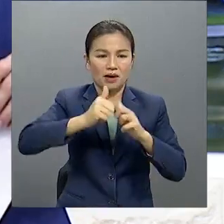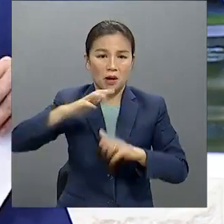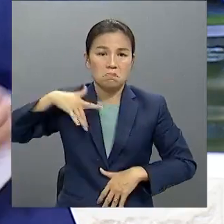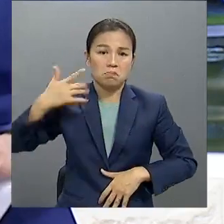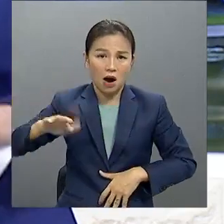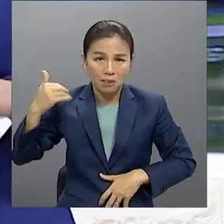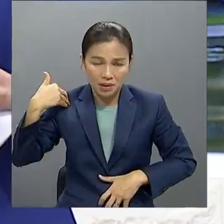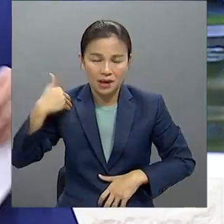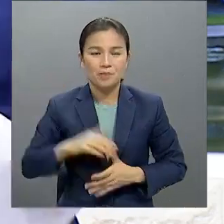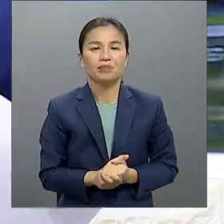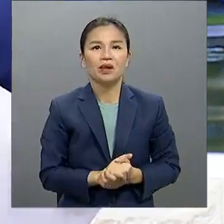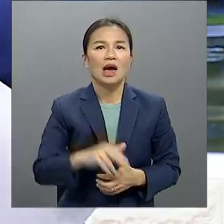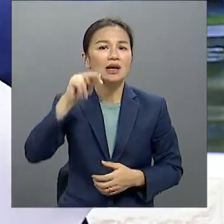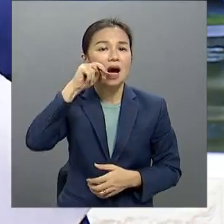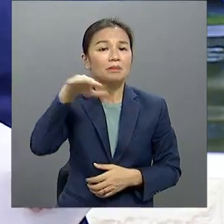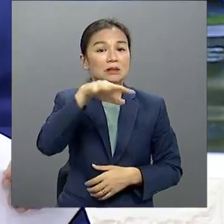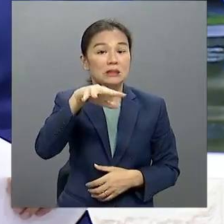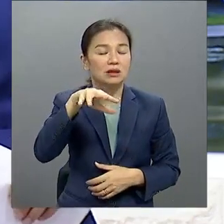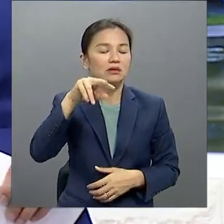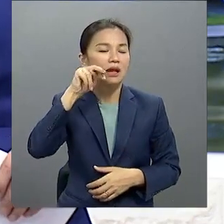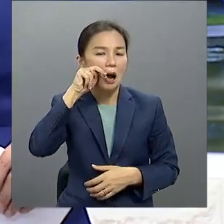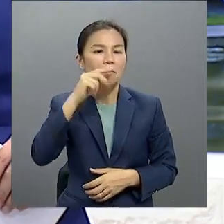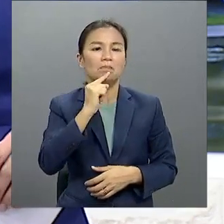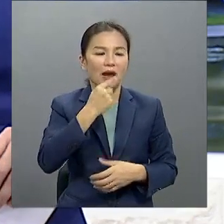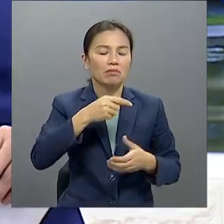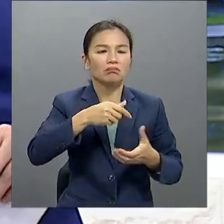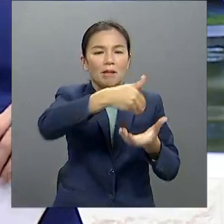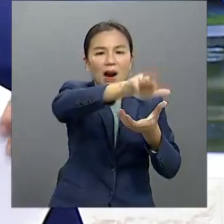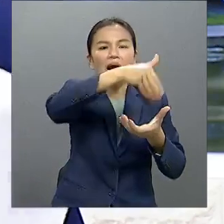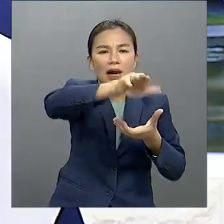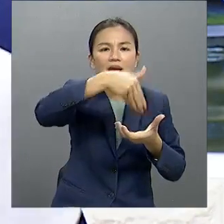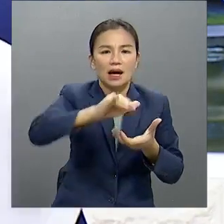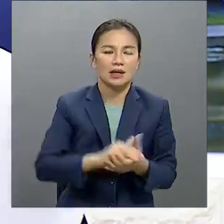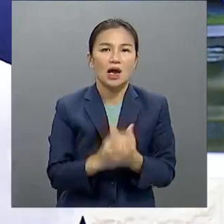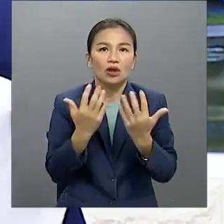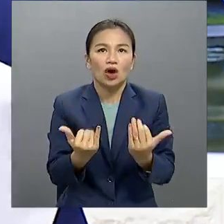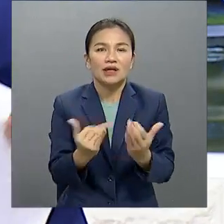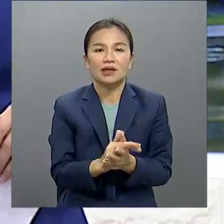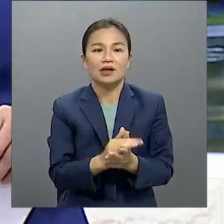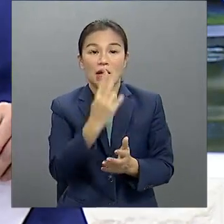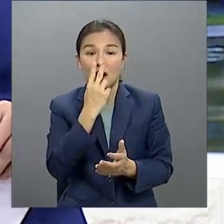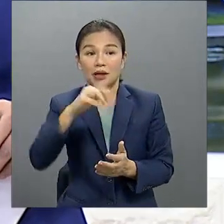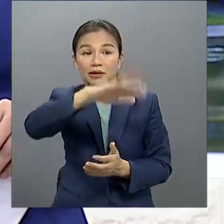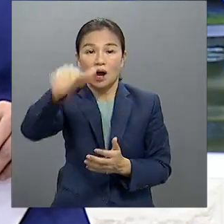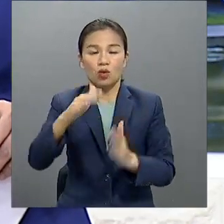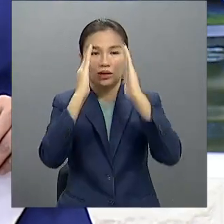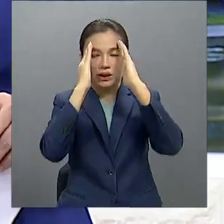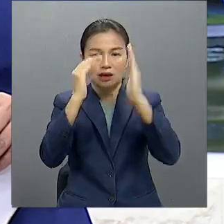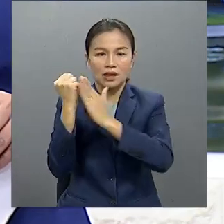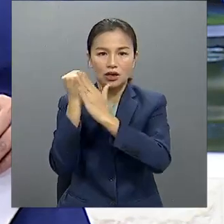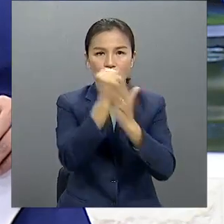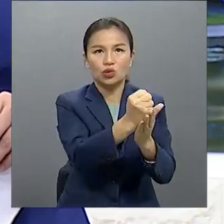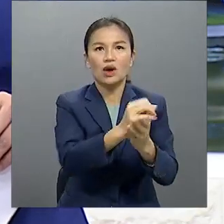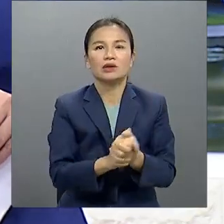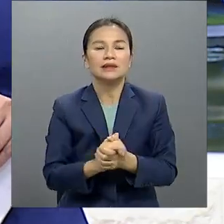คะต้องเอาน้ำจืดไปผลักดันน้ำเค็มเป็นกำลังใจให้นะคะแต่ว่าเห็นหน่วยงานสรรพกำลังเต็มที่หลายหน่วยขนาดนี้เชื่อว่าน่